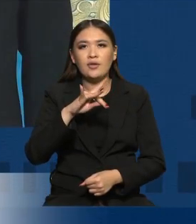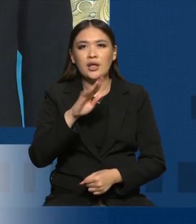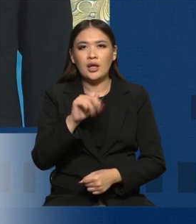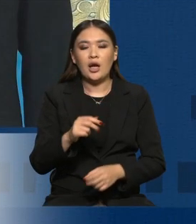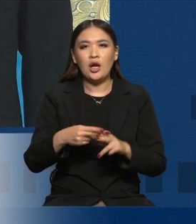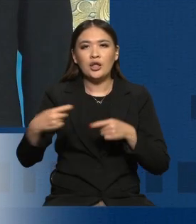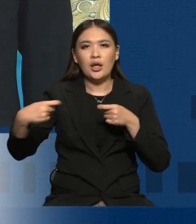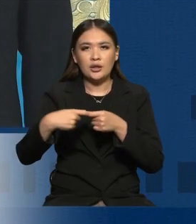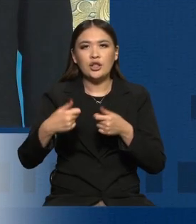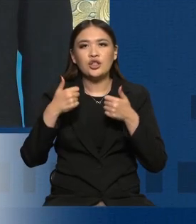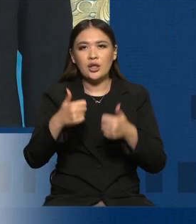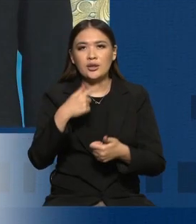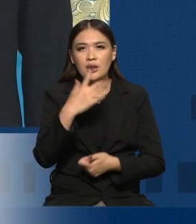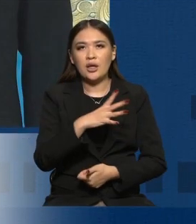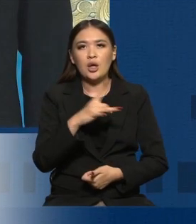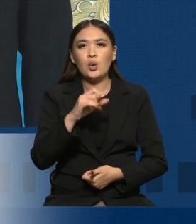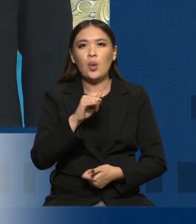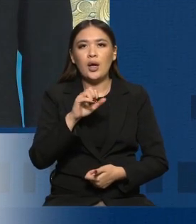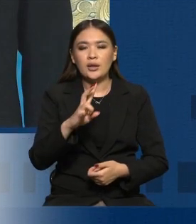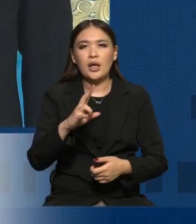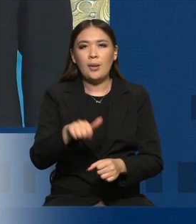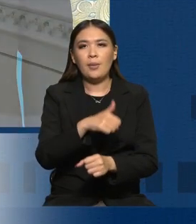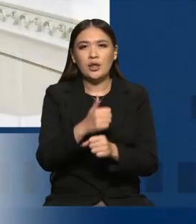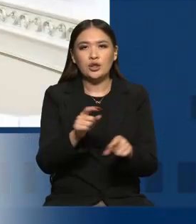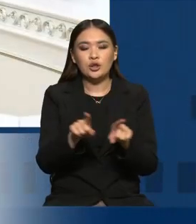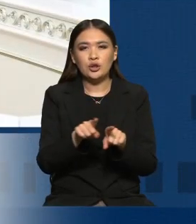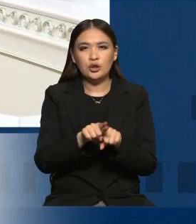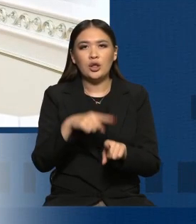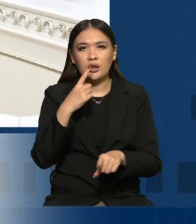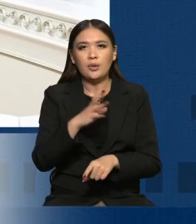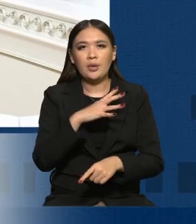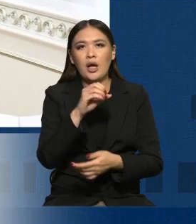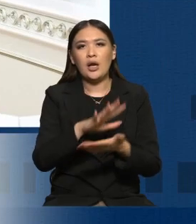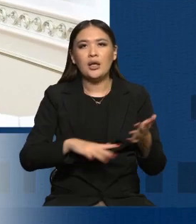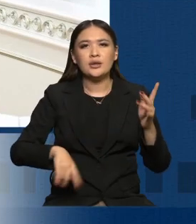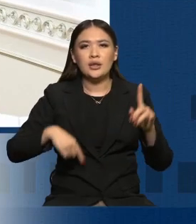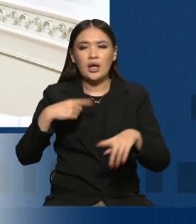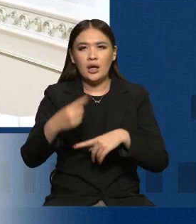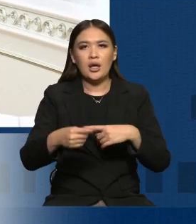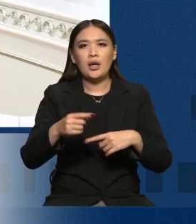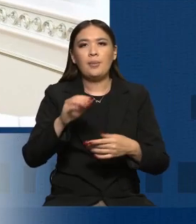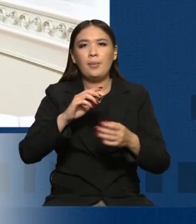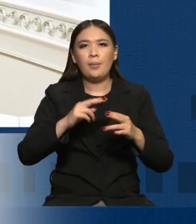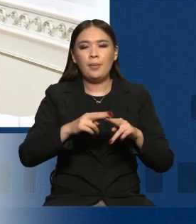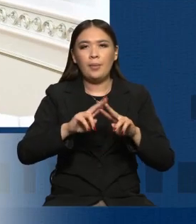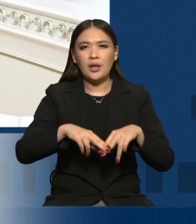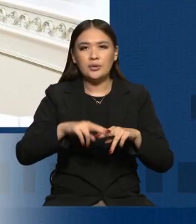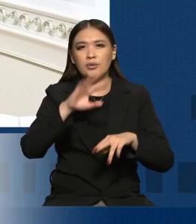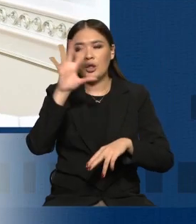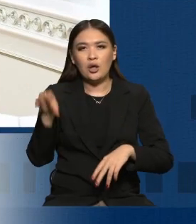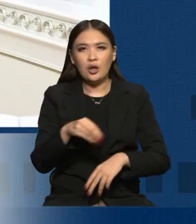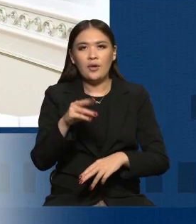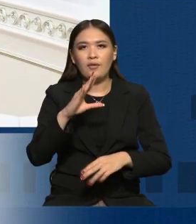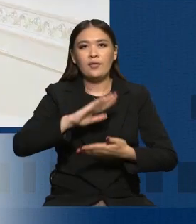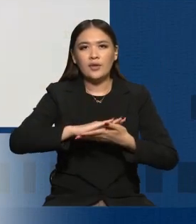жақсы екендігін айтты. Руанда басшысына сәлемін жолда парадағы дипломатиялық және қызметтік паспорт иелерін виза